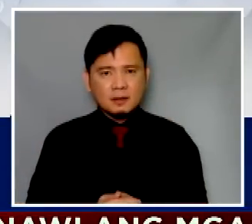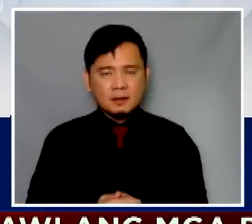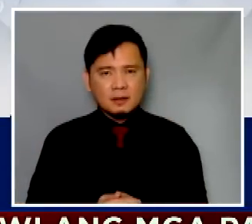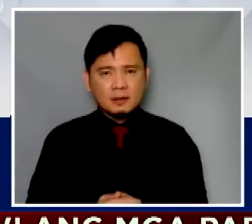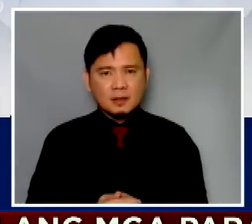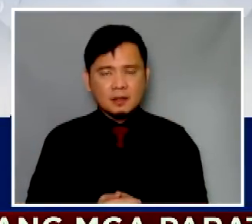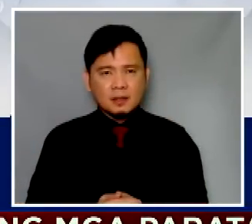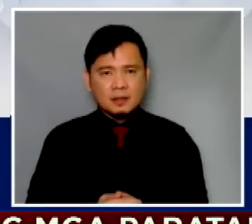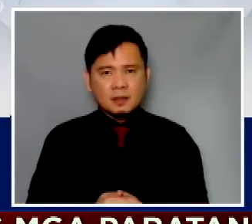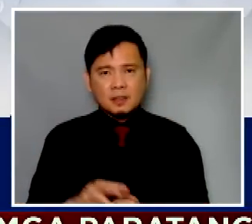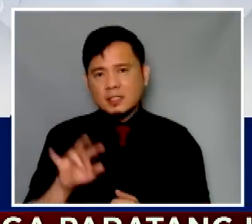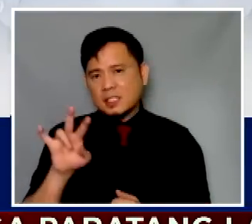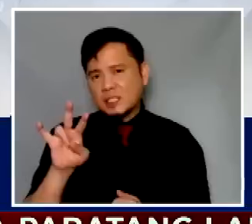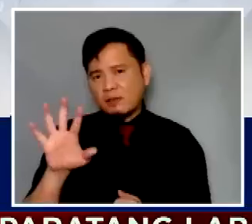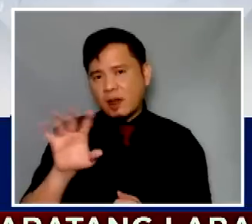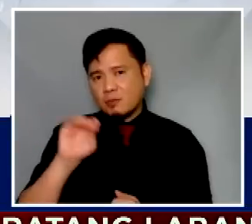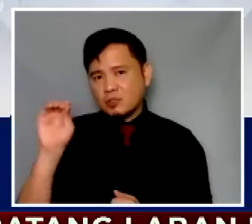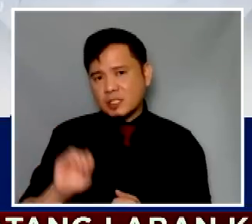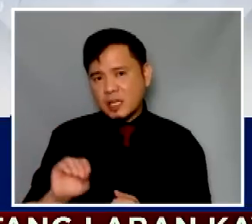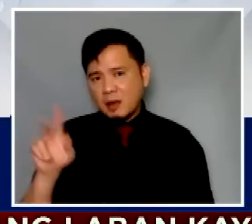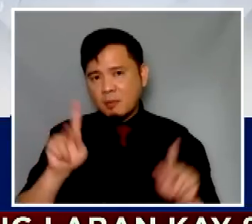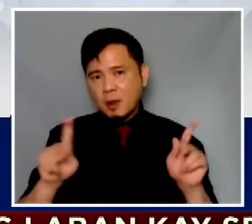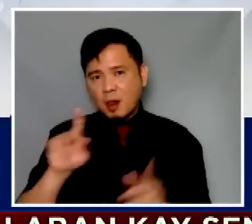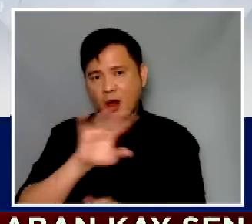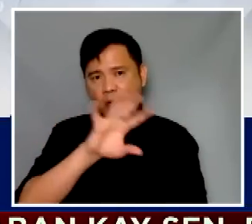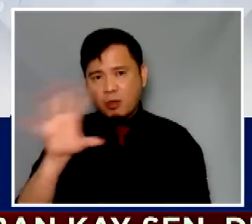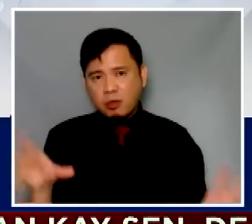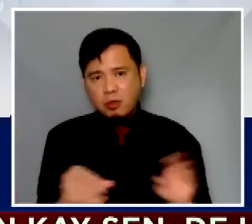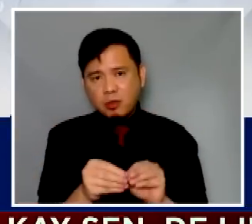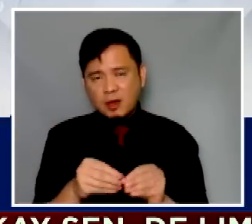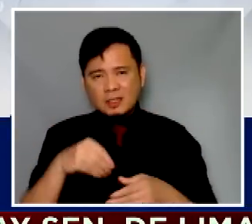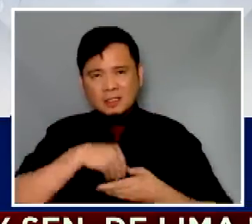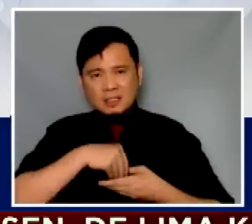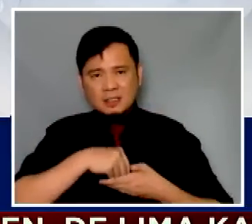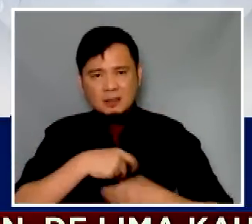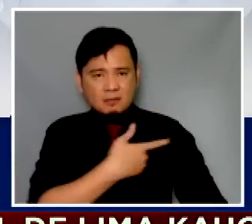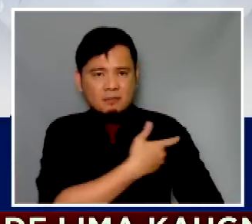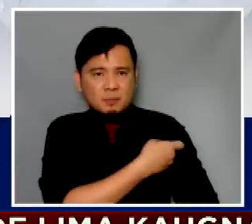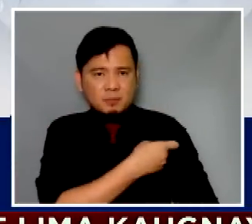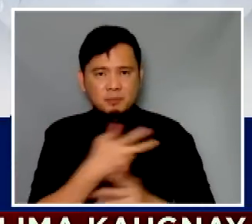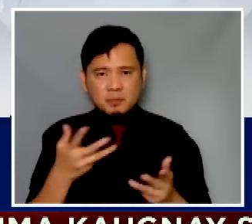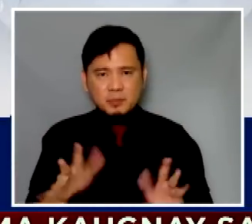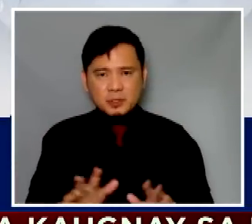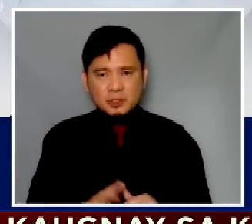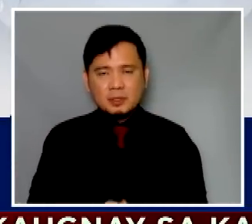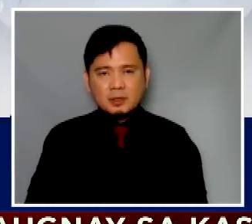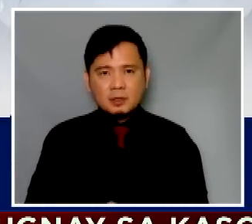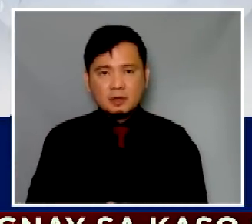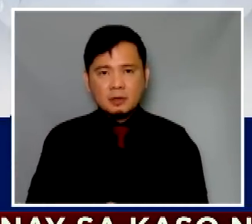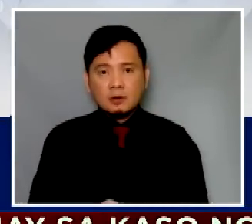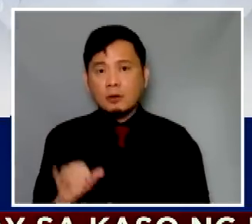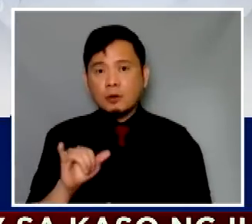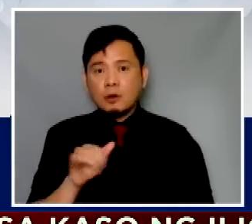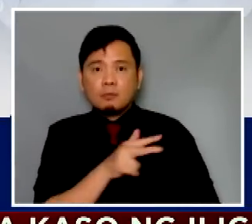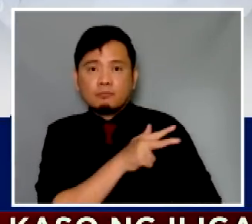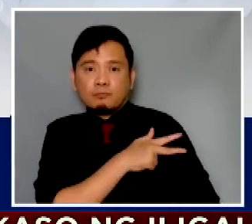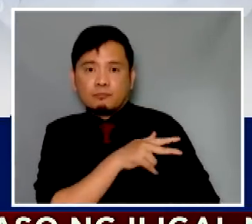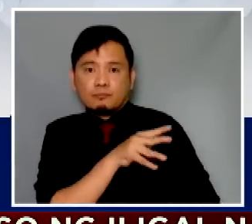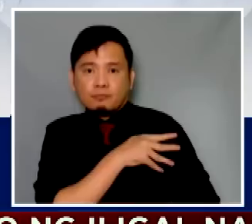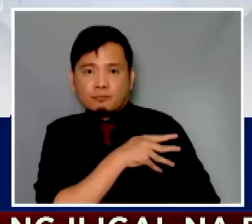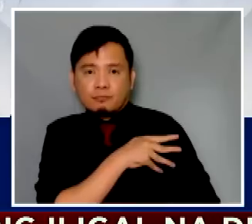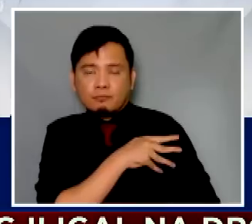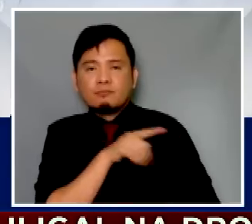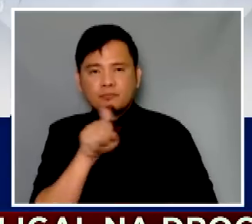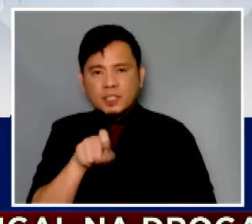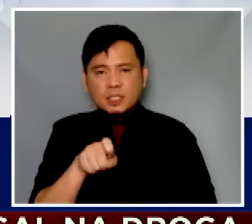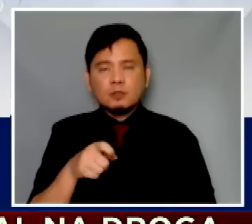74-75% of our target population already protected. Mm. But of course, the booster is really why we are pushing for